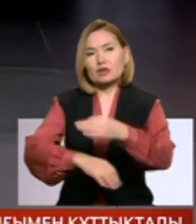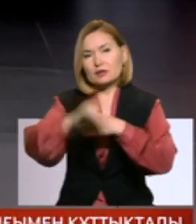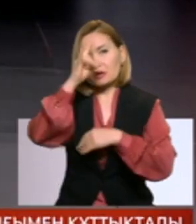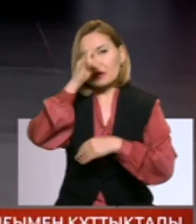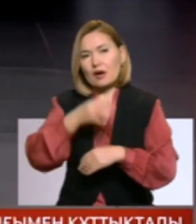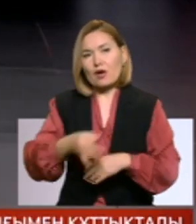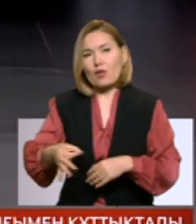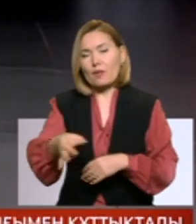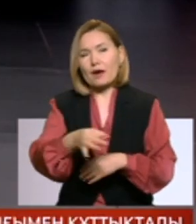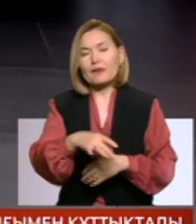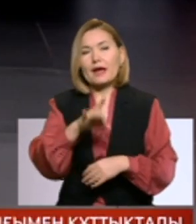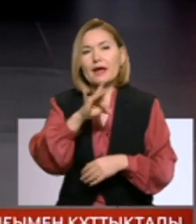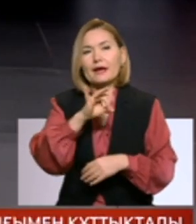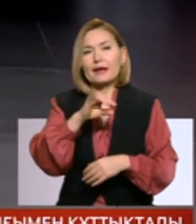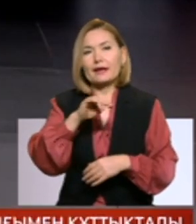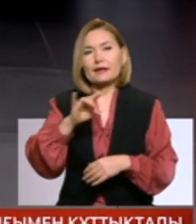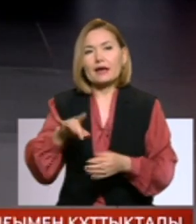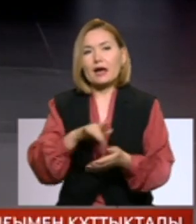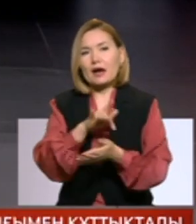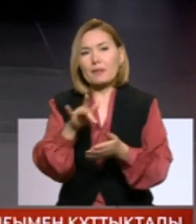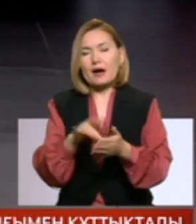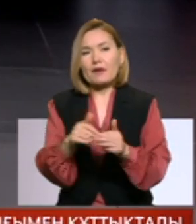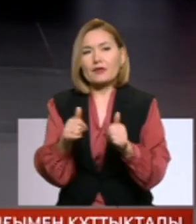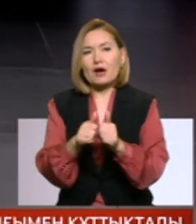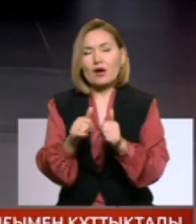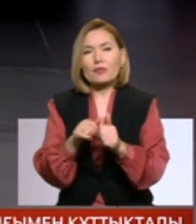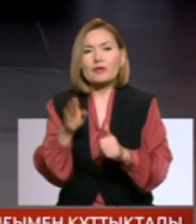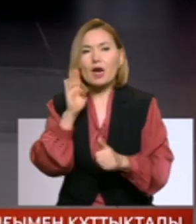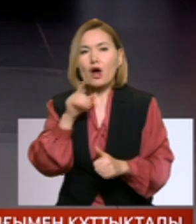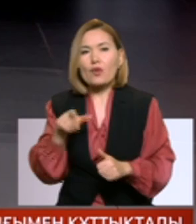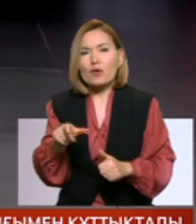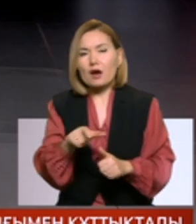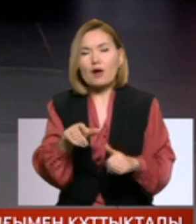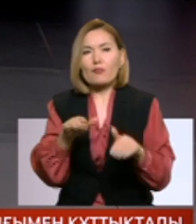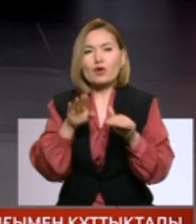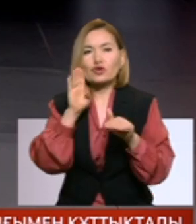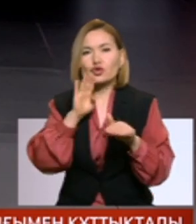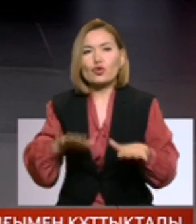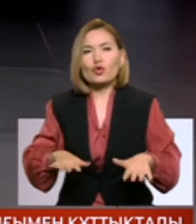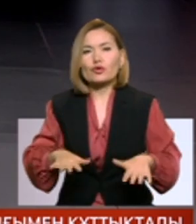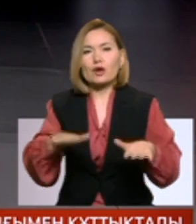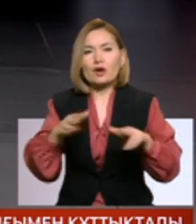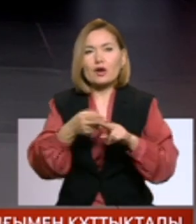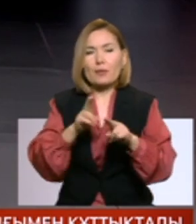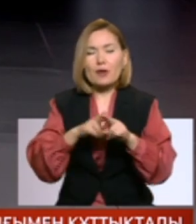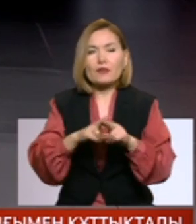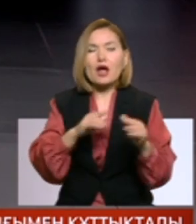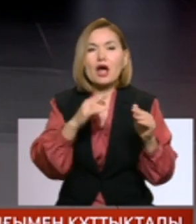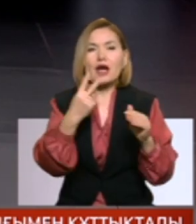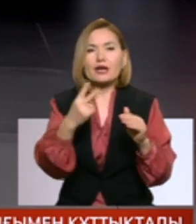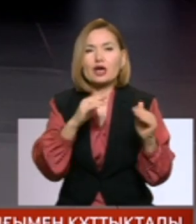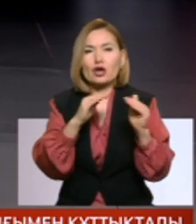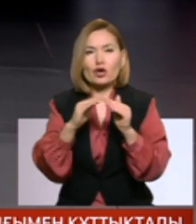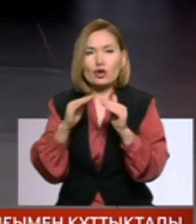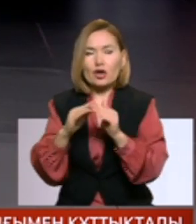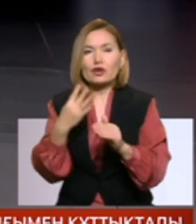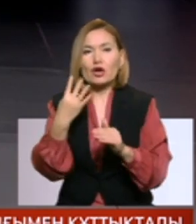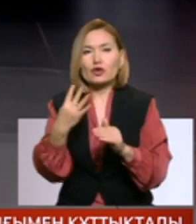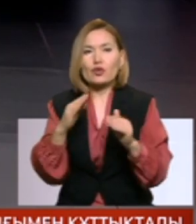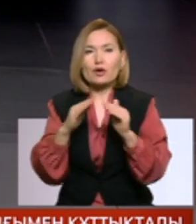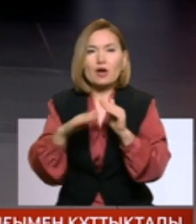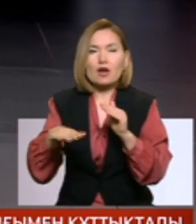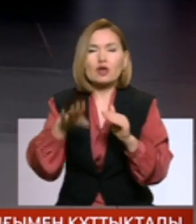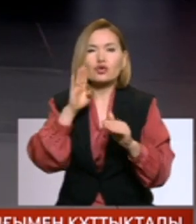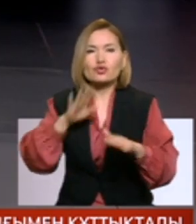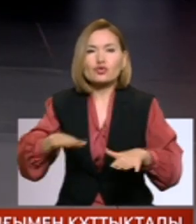Шығыс Қазақстан облысы Риддер қаласы іргесінен ағатын Хариузовка өзенінің деңгейі көтеріліп, сол маңдағы жеке екі үй мен төрт аулаға